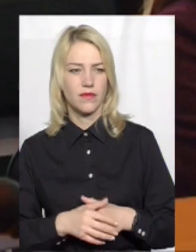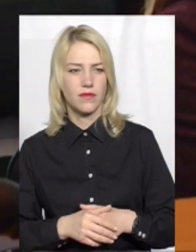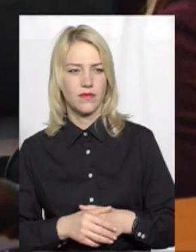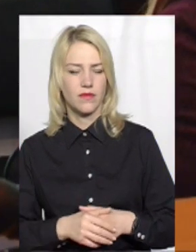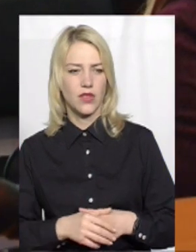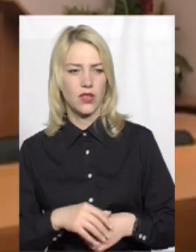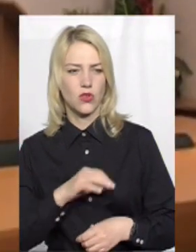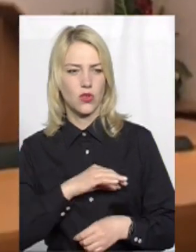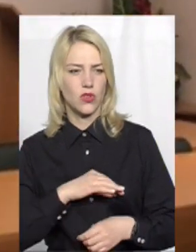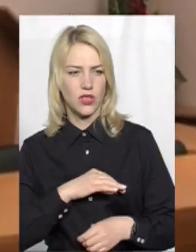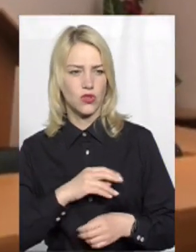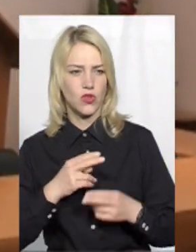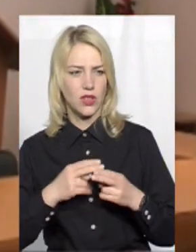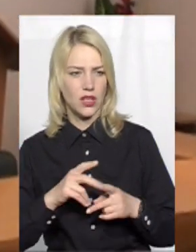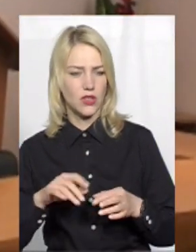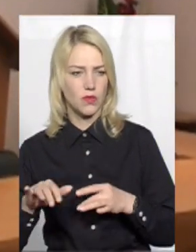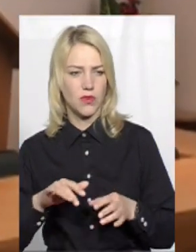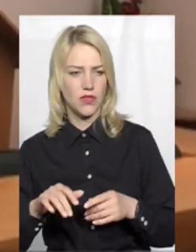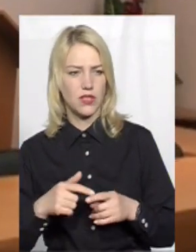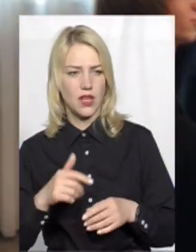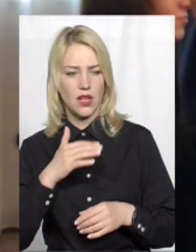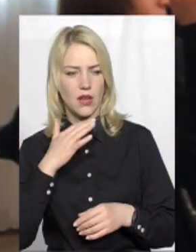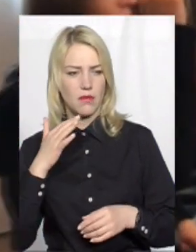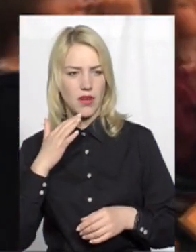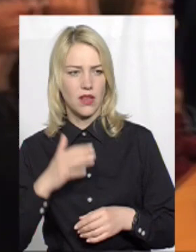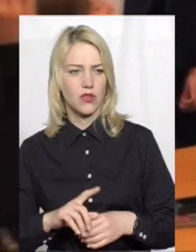юридичну техніку? Багато що буде вирішуватися в форматі голосування.